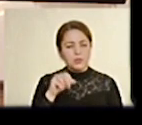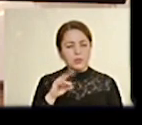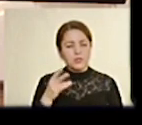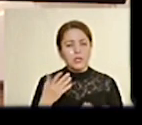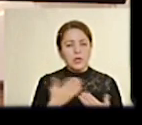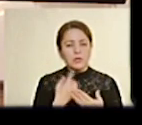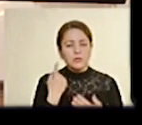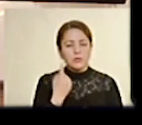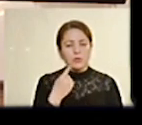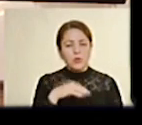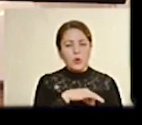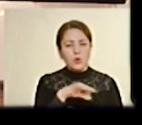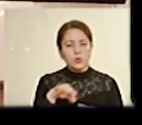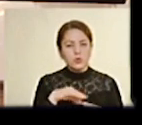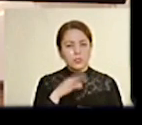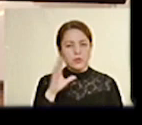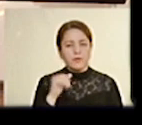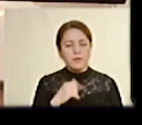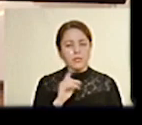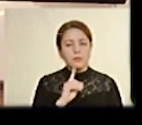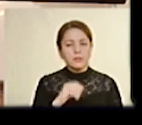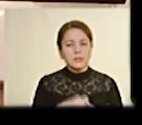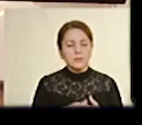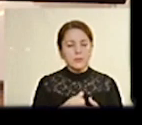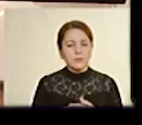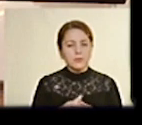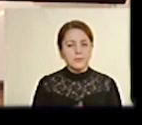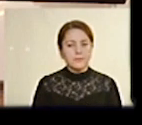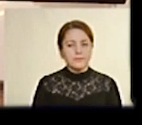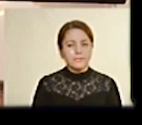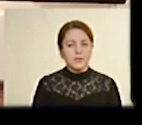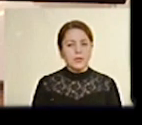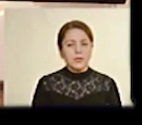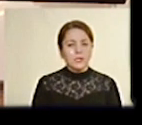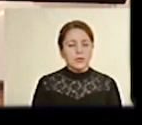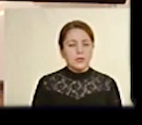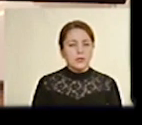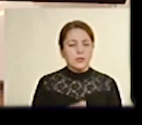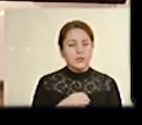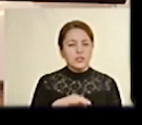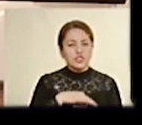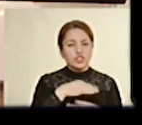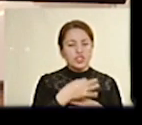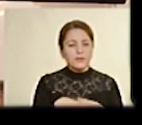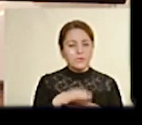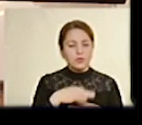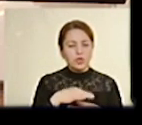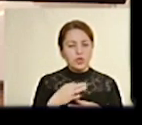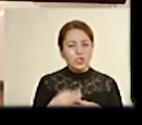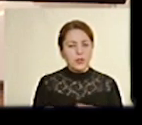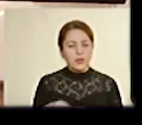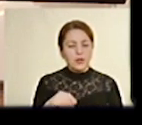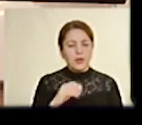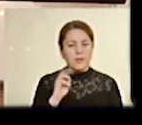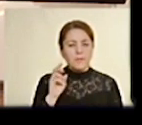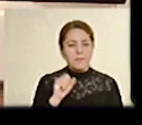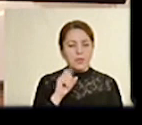biri ortiqcha va nima uchun? Demak, shaftoli,